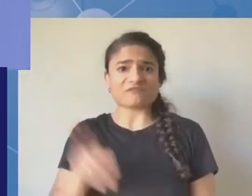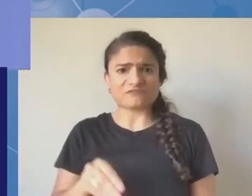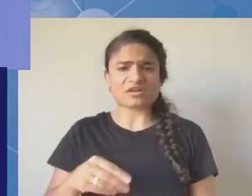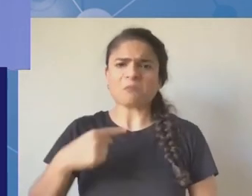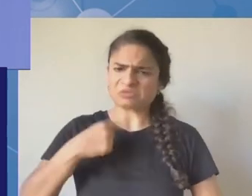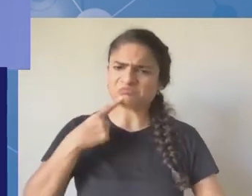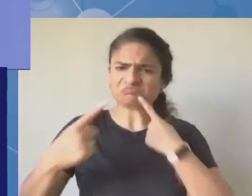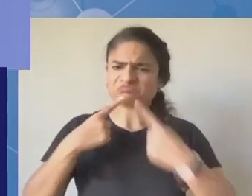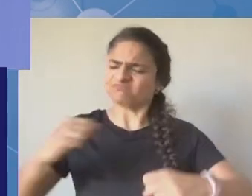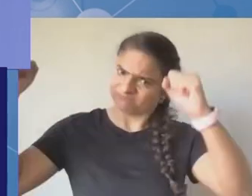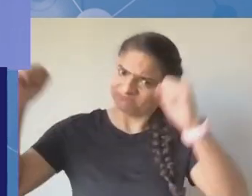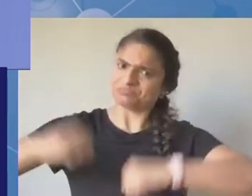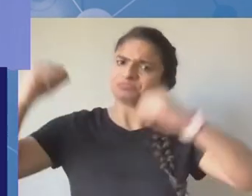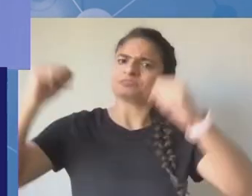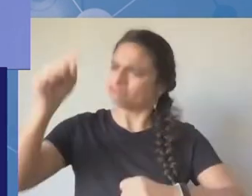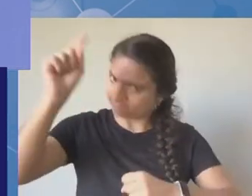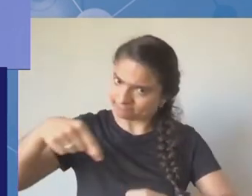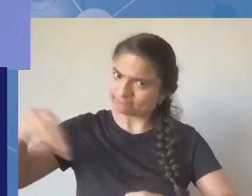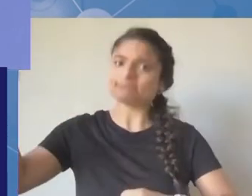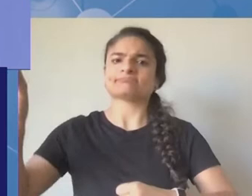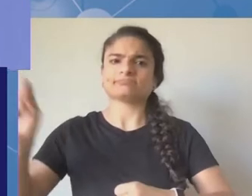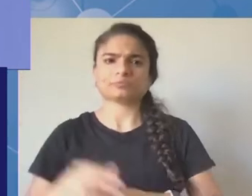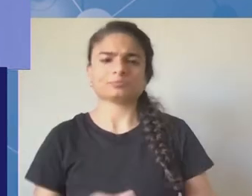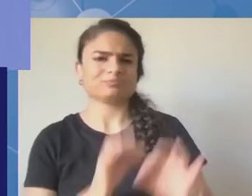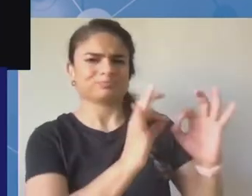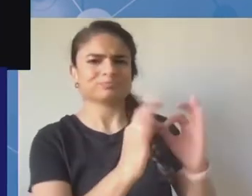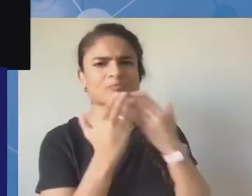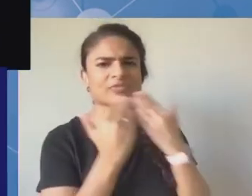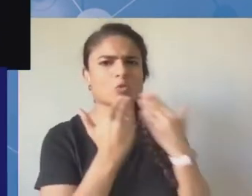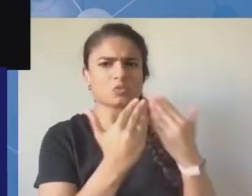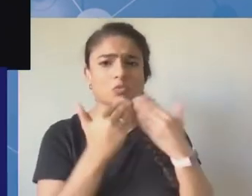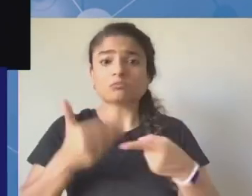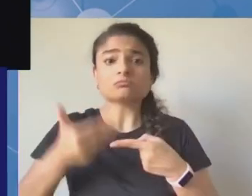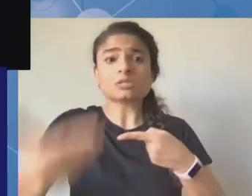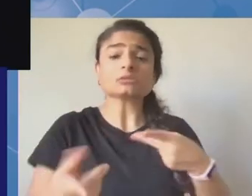شكرا جزيلا. اسمي ننا،